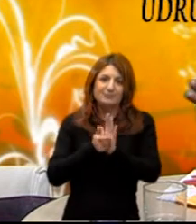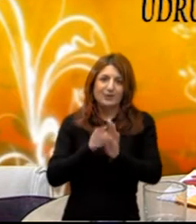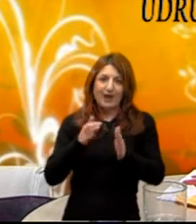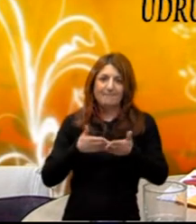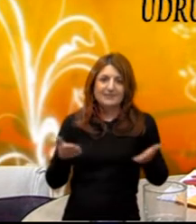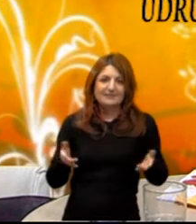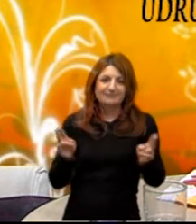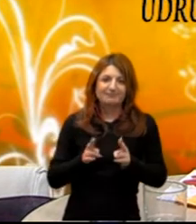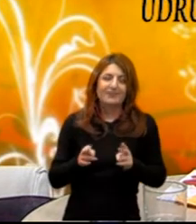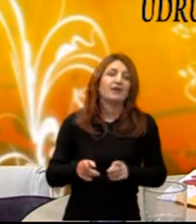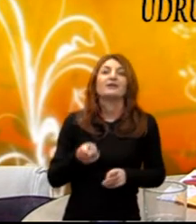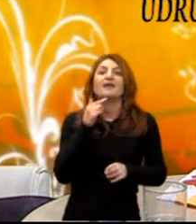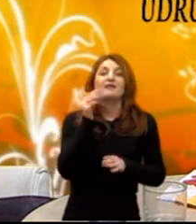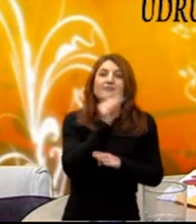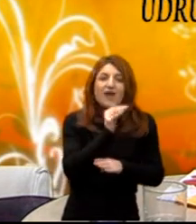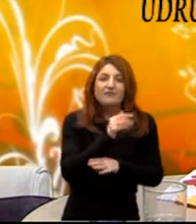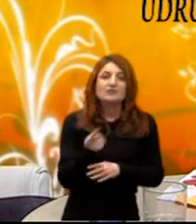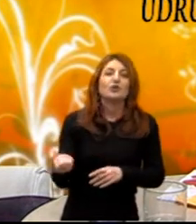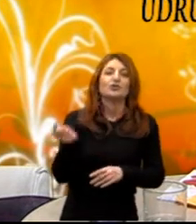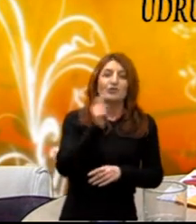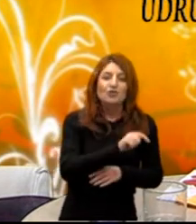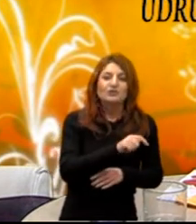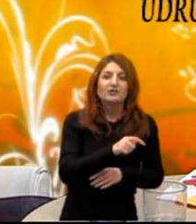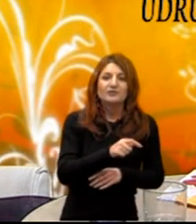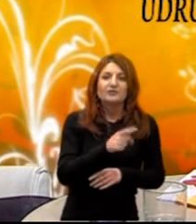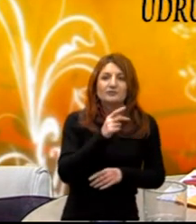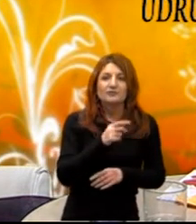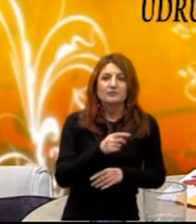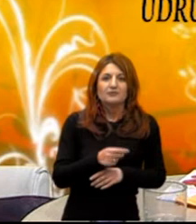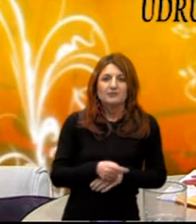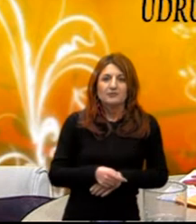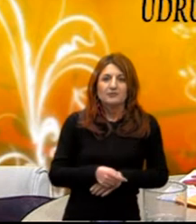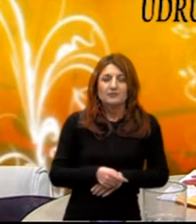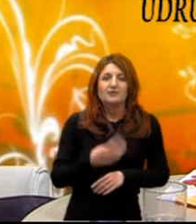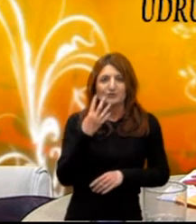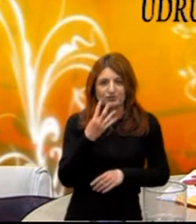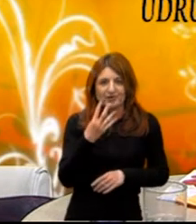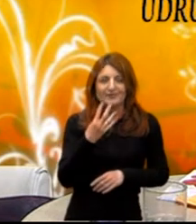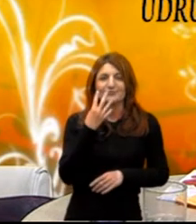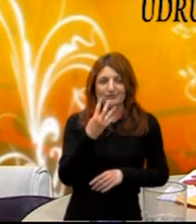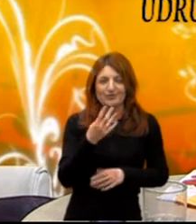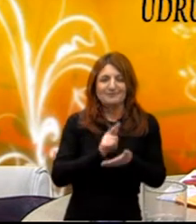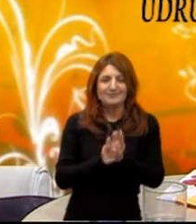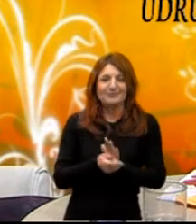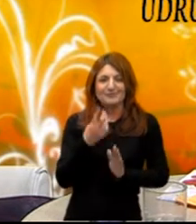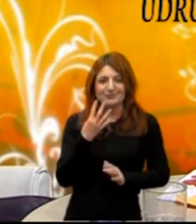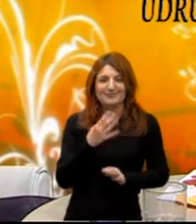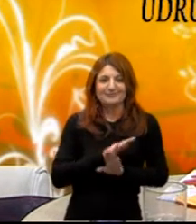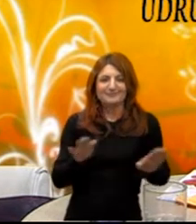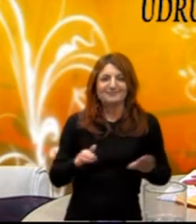6. Javite se, dođite, vidite, 4 minute. Dođite, vidite,